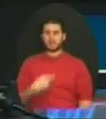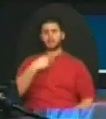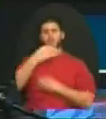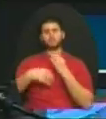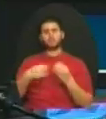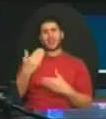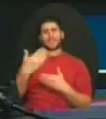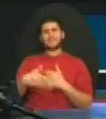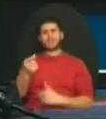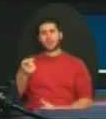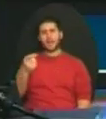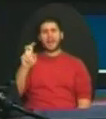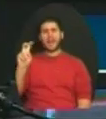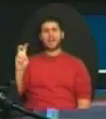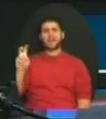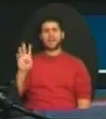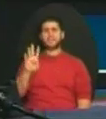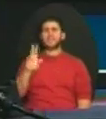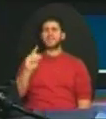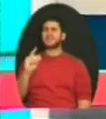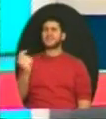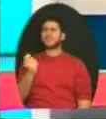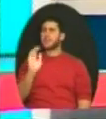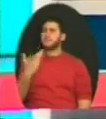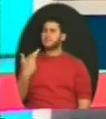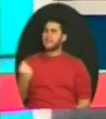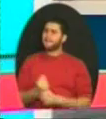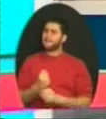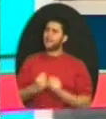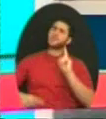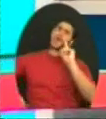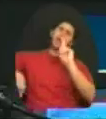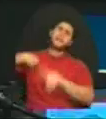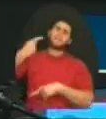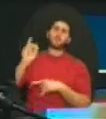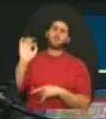אלייך, ענת בן דוד, מה הפעילות הגדולה הבאה שלכם?